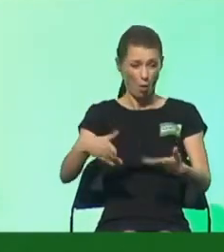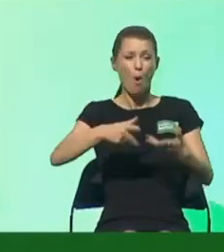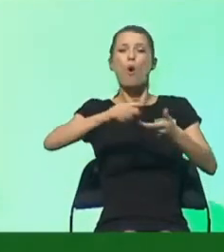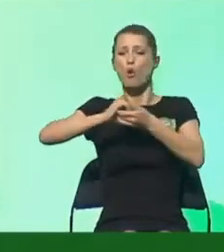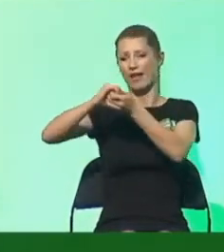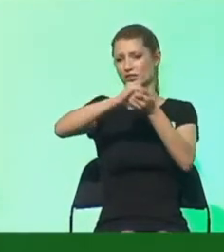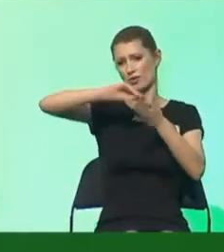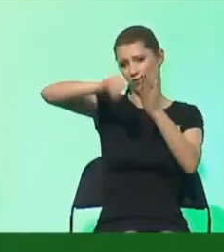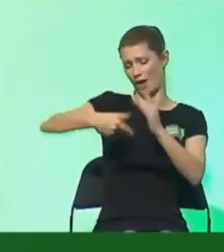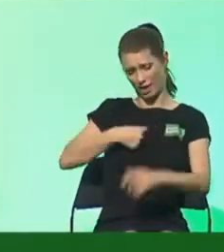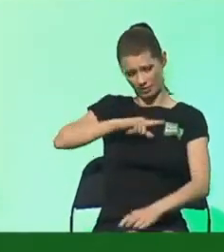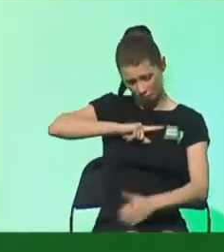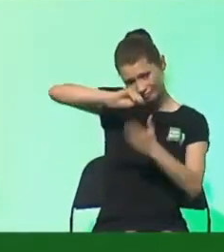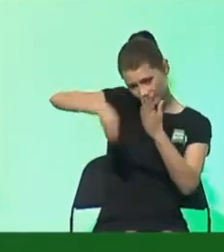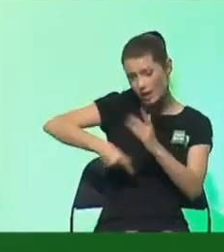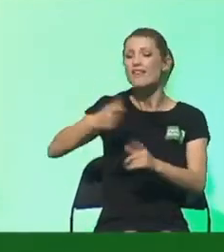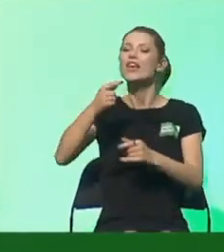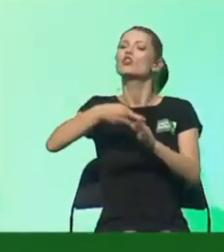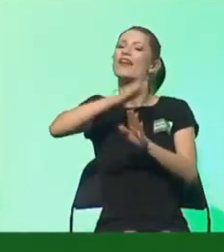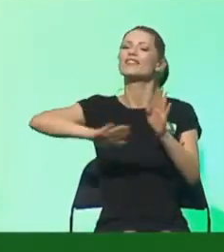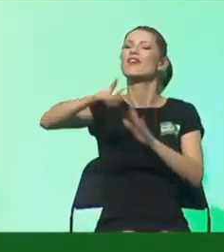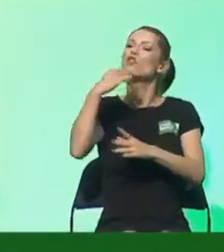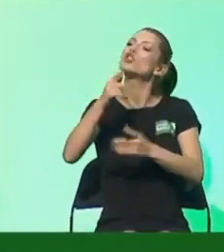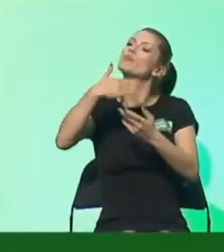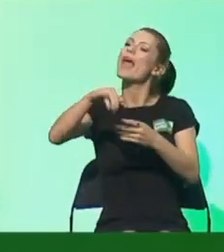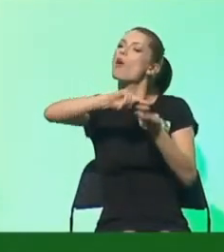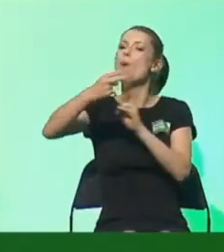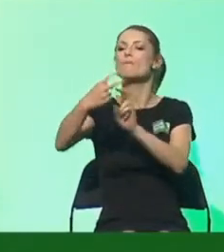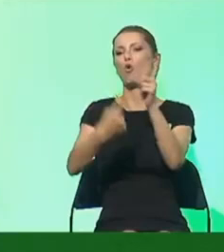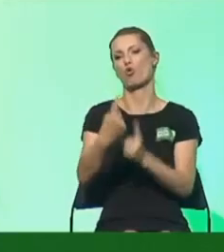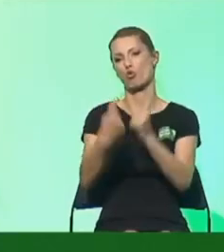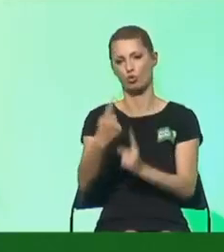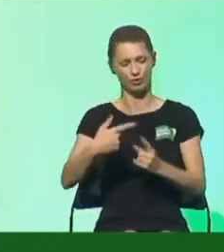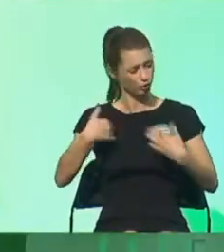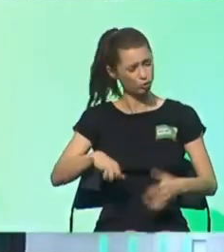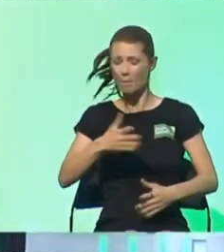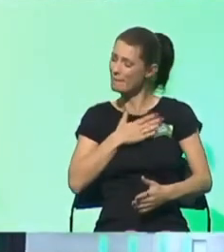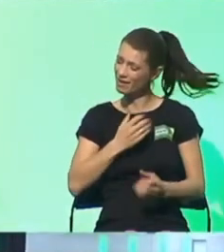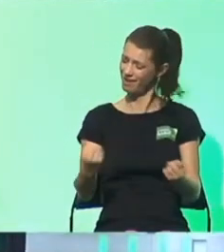damit wir NRW grüner machen können. Dafür kämpfe ich mit all meiner Kraft.